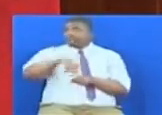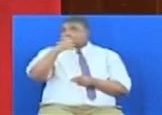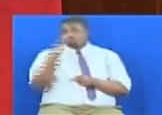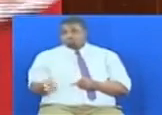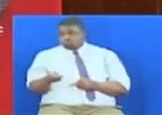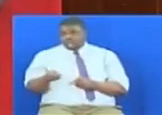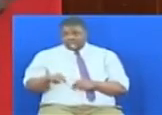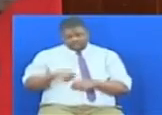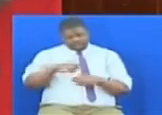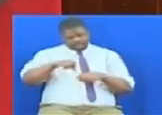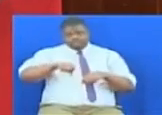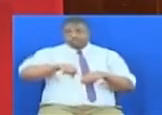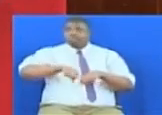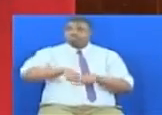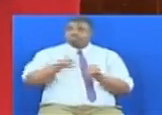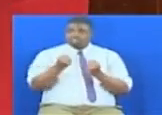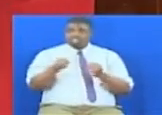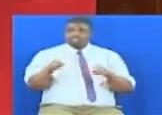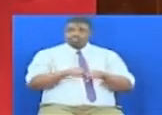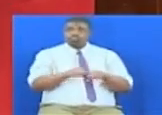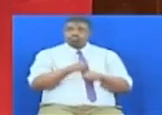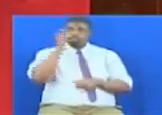stop.